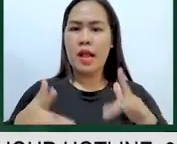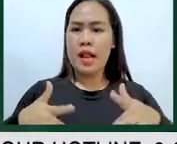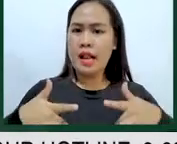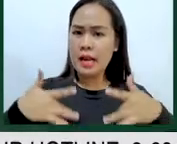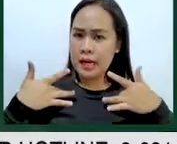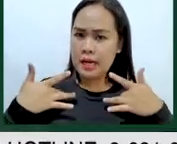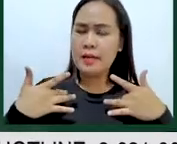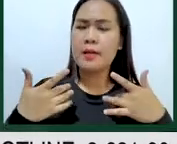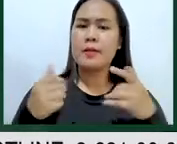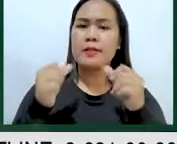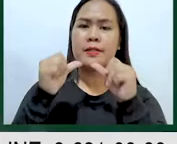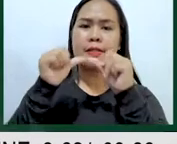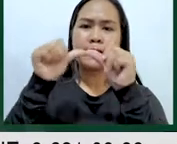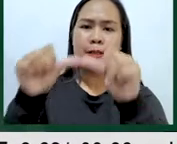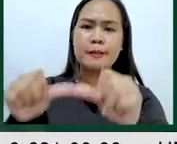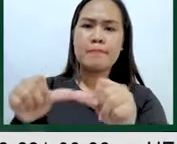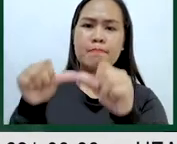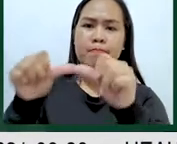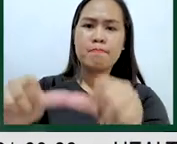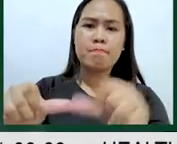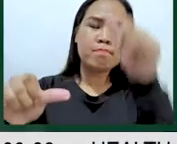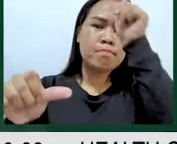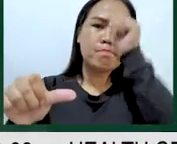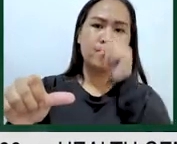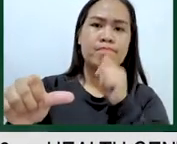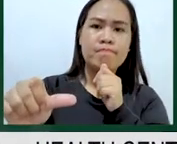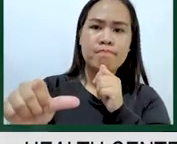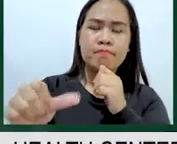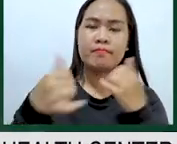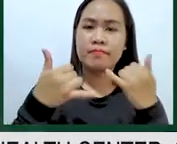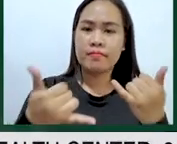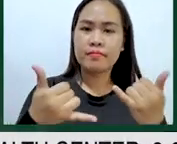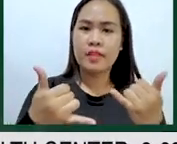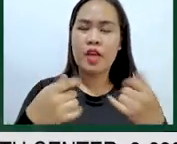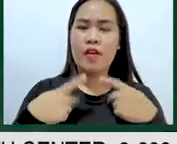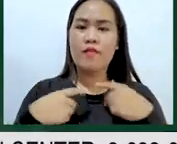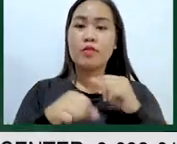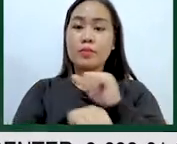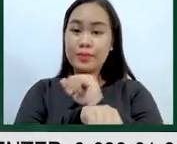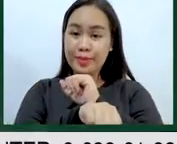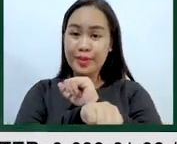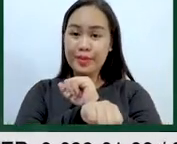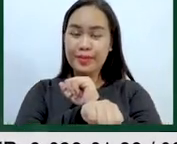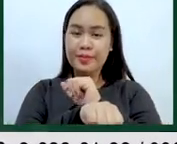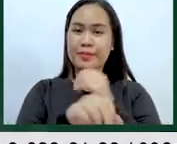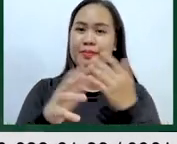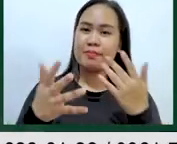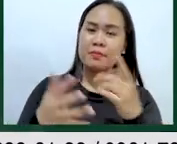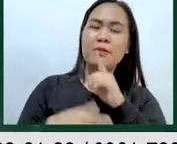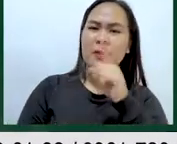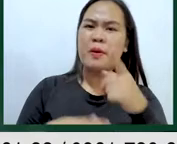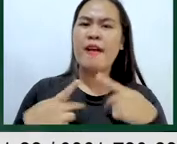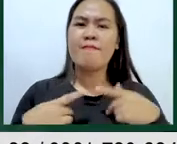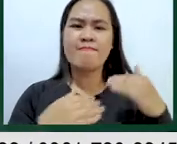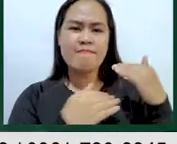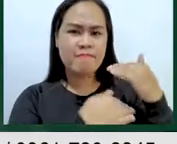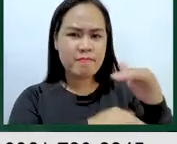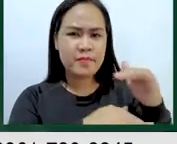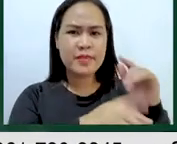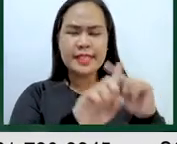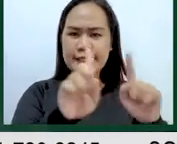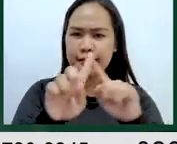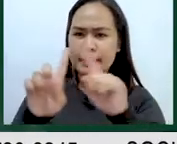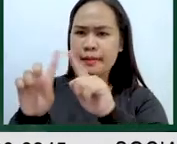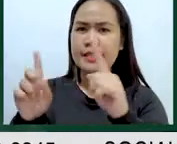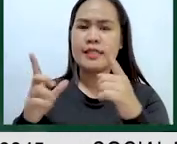Kumbaga, tuloy-tuloy na siya. Nakakapaghanap buhay na rin tayo. Of course, yung mga limitations, yan,